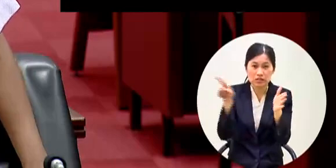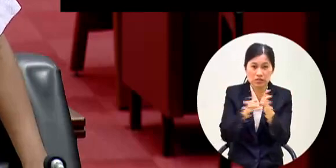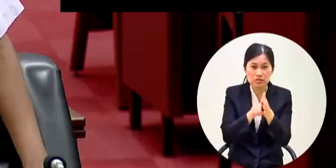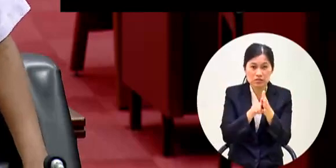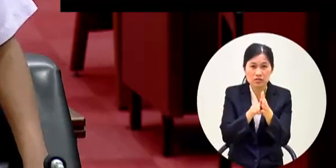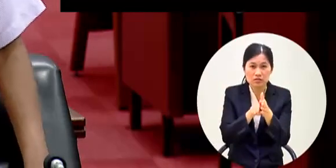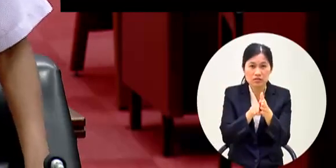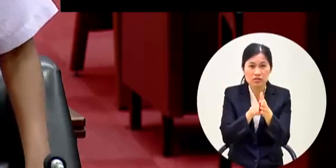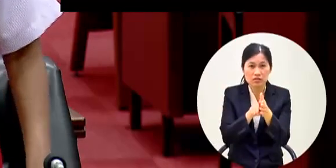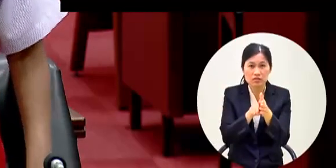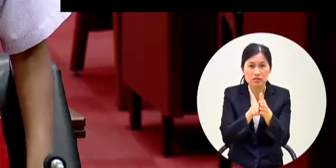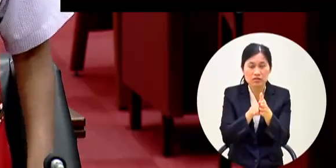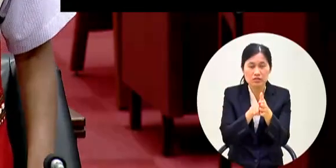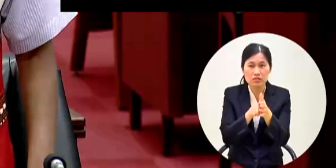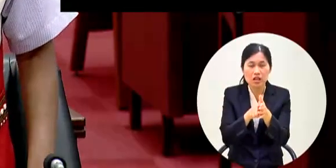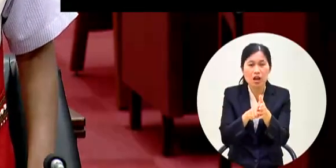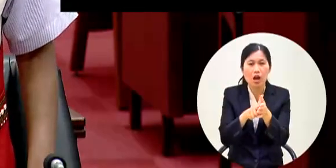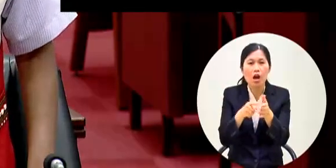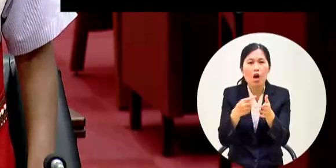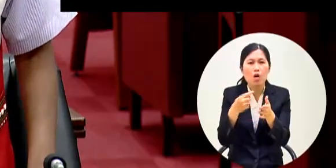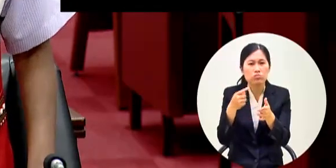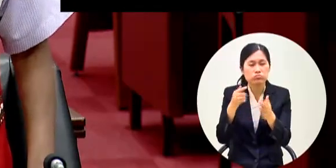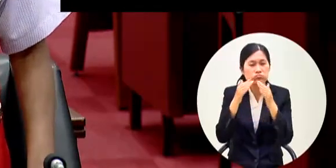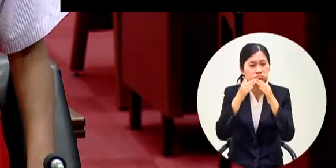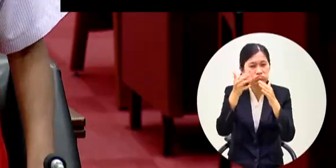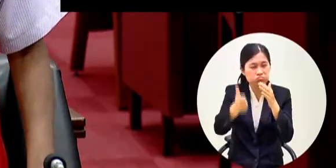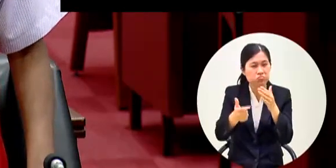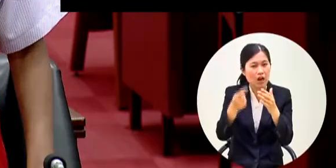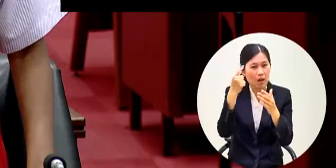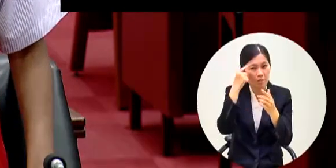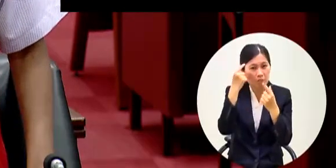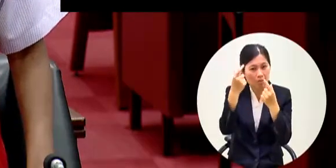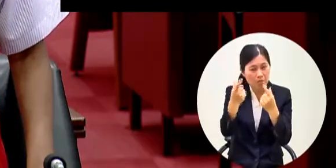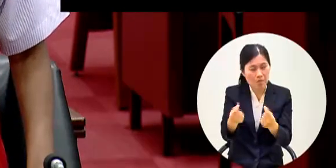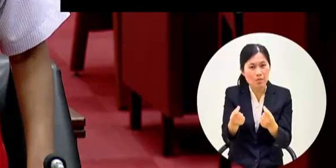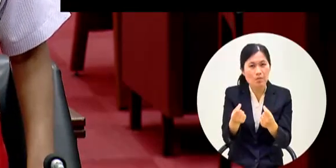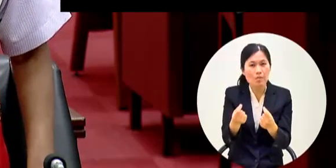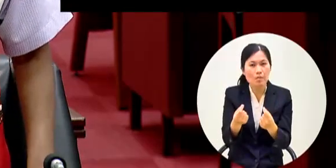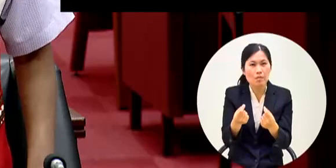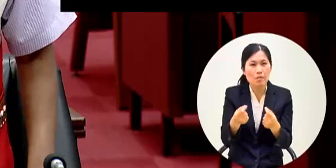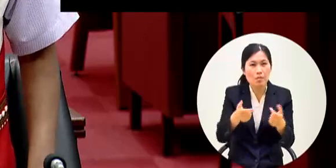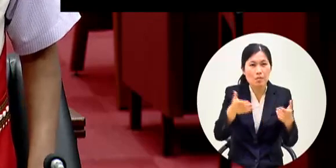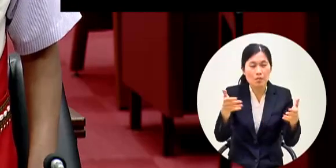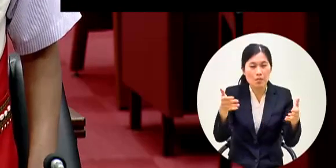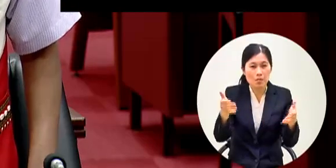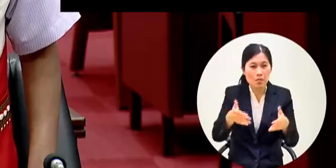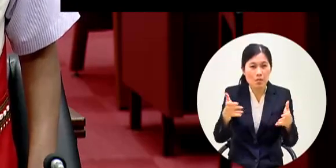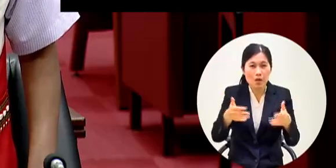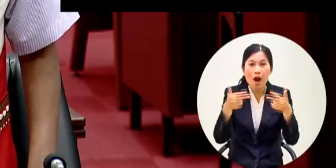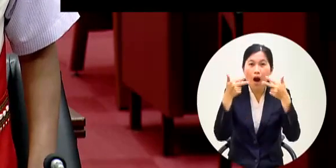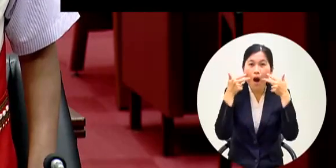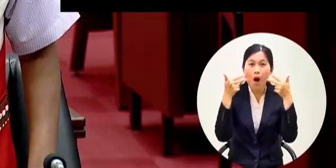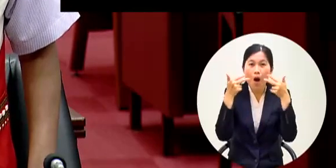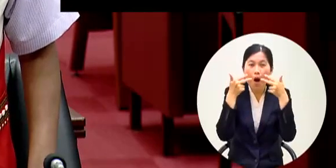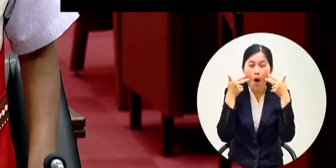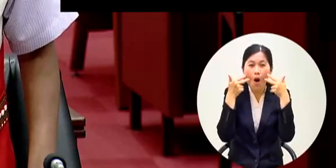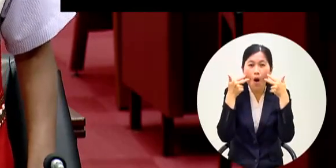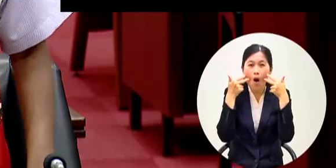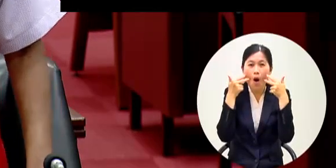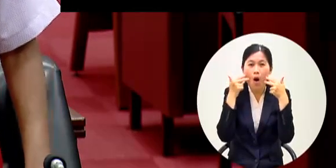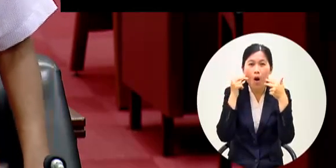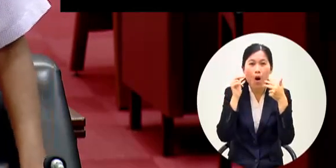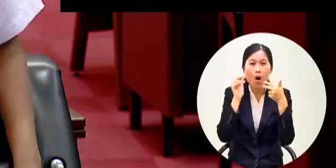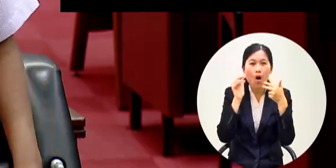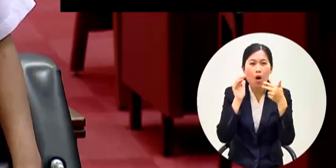如我们市长所期望的，要开辟原乡的后花园，